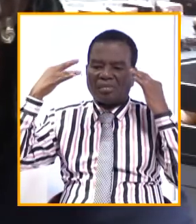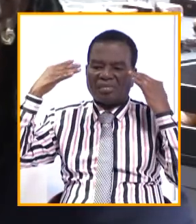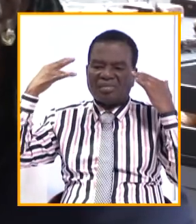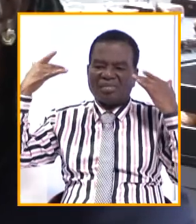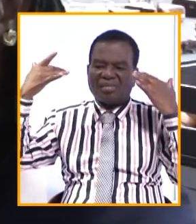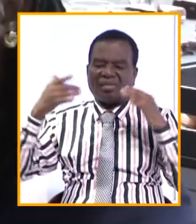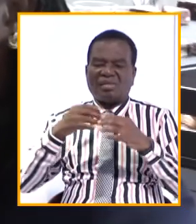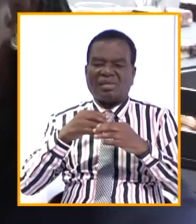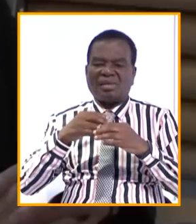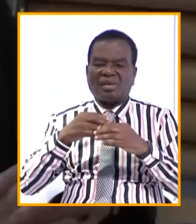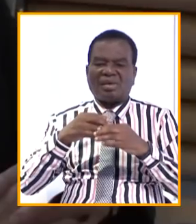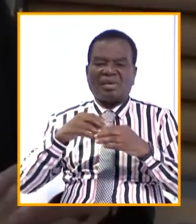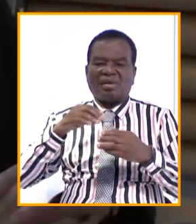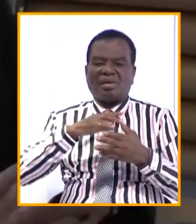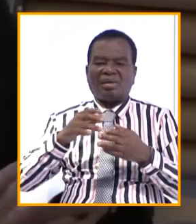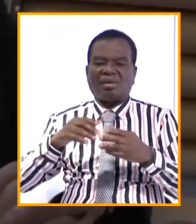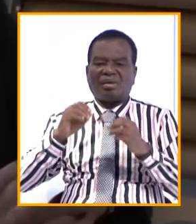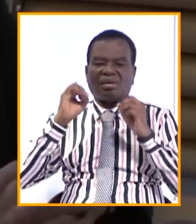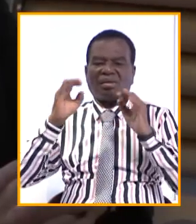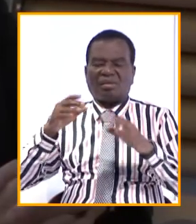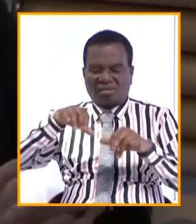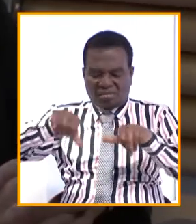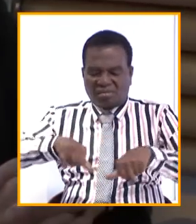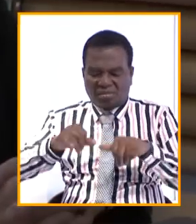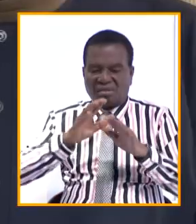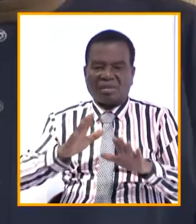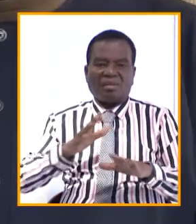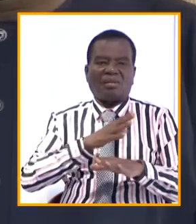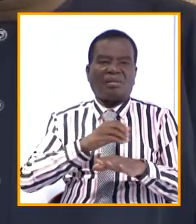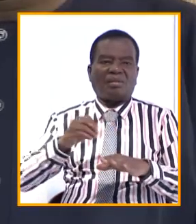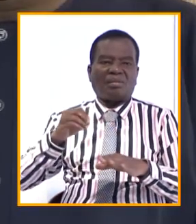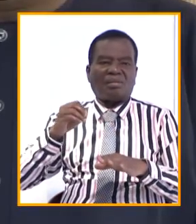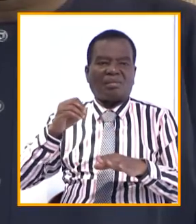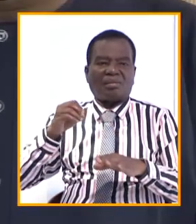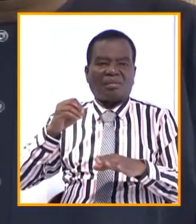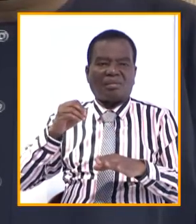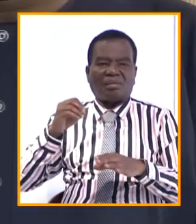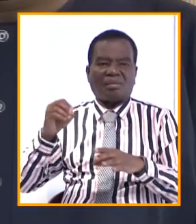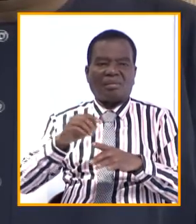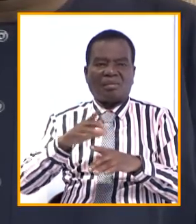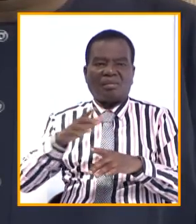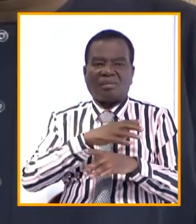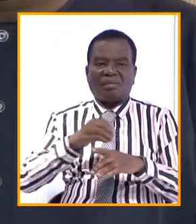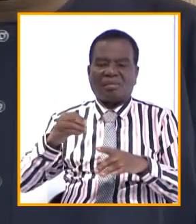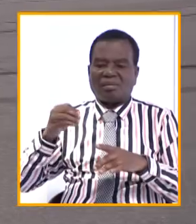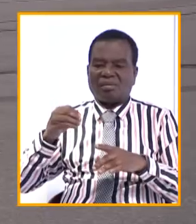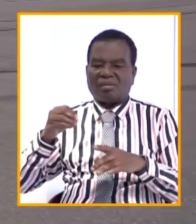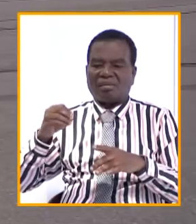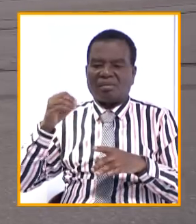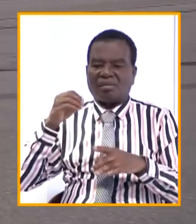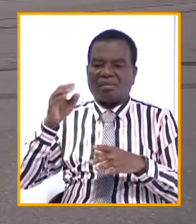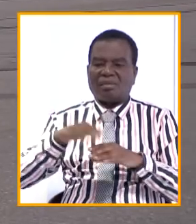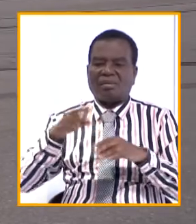financés et du lancement des programmes de recherche thématique, tout comme l'internationalisation du Fonds STI et le partage d'informations sur